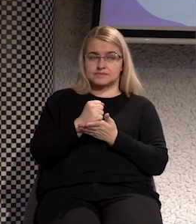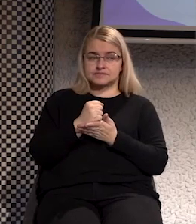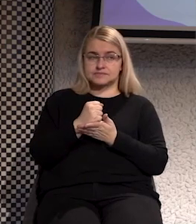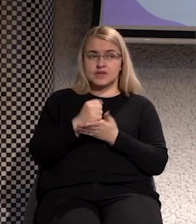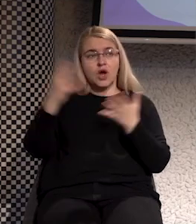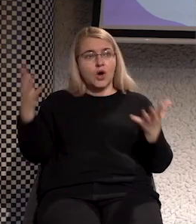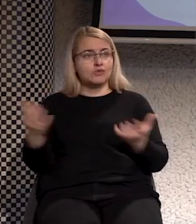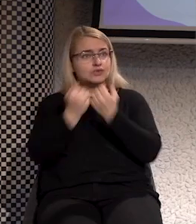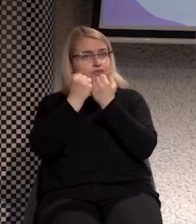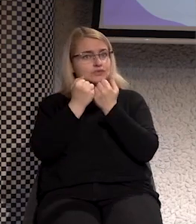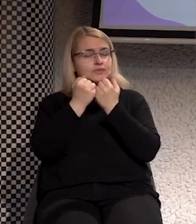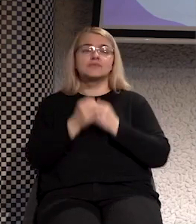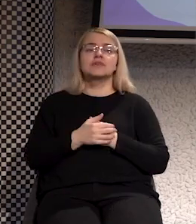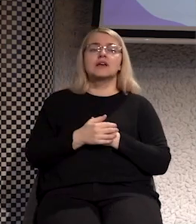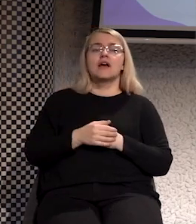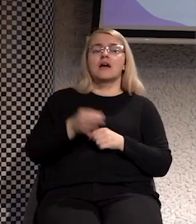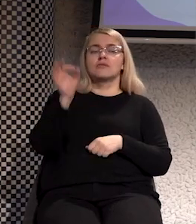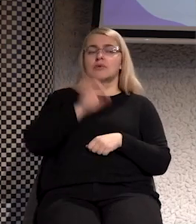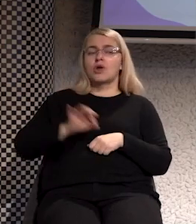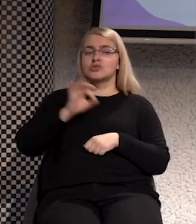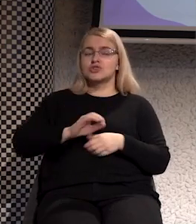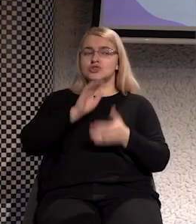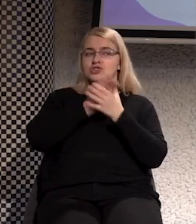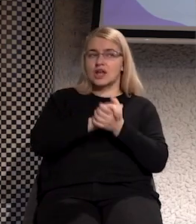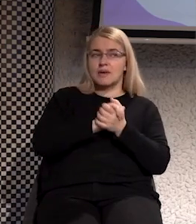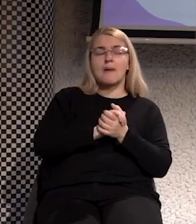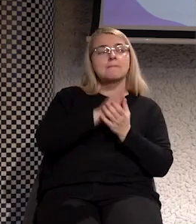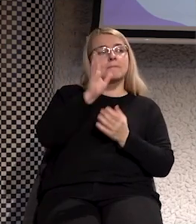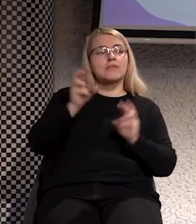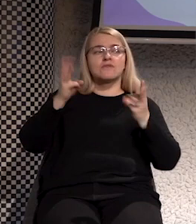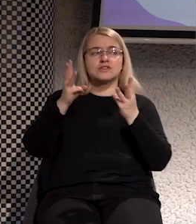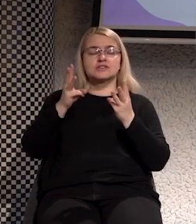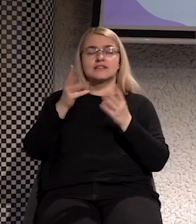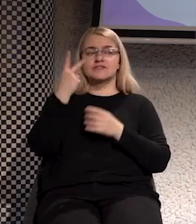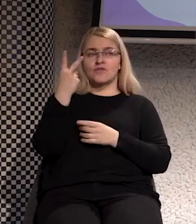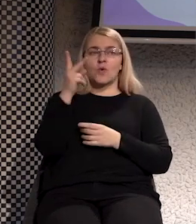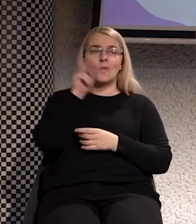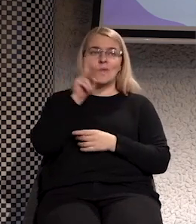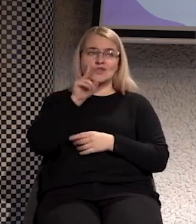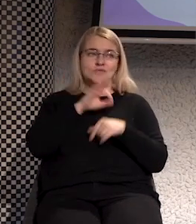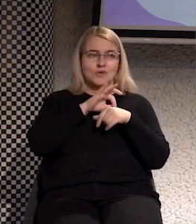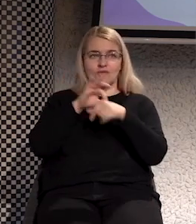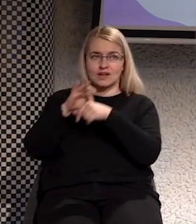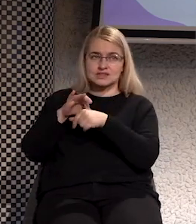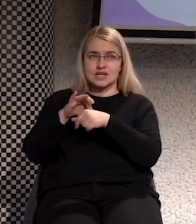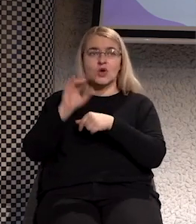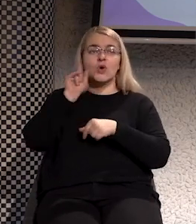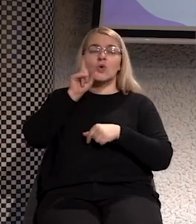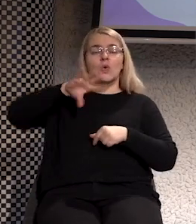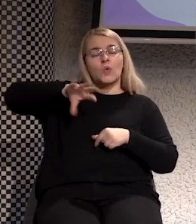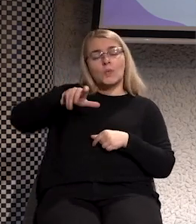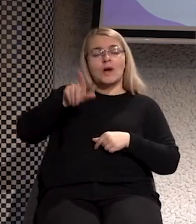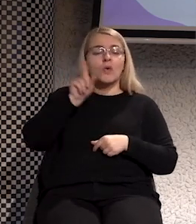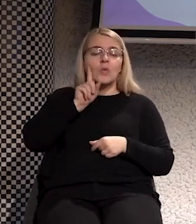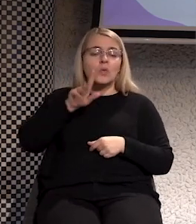Odkrywczych, nieodkrywczych. My projektując Sztamy uznaliśmy, że to będą warsztaty prowadzone przez dwóch mężczyzn. Że to będzie grupa chłopców, która będzie się spotykała z dwoma